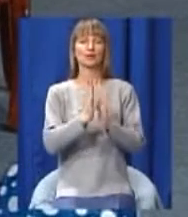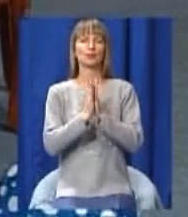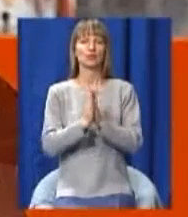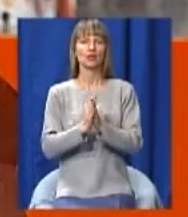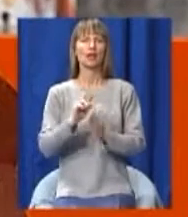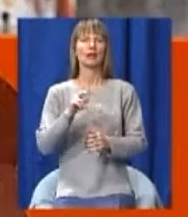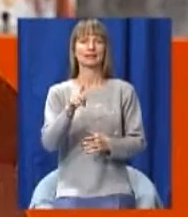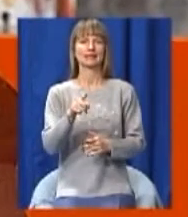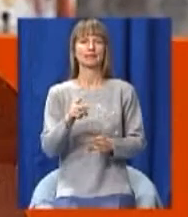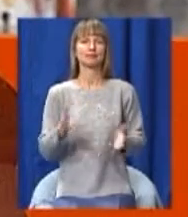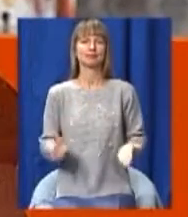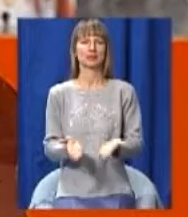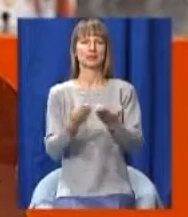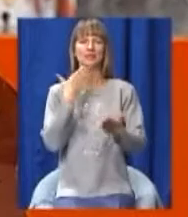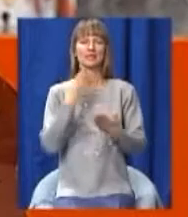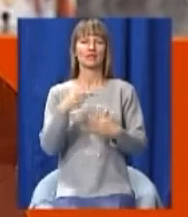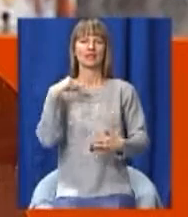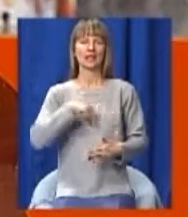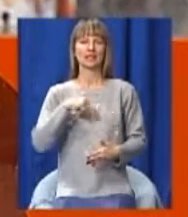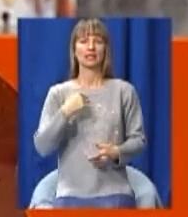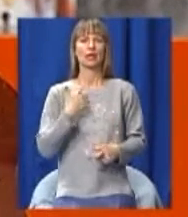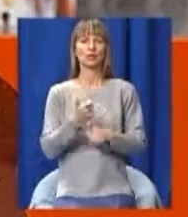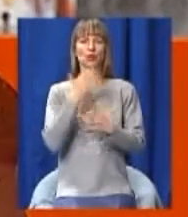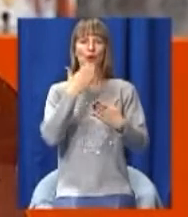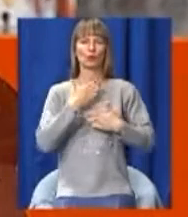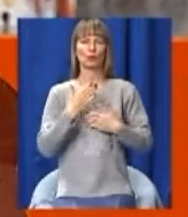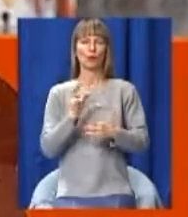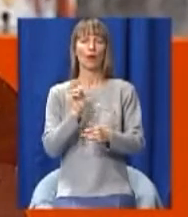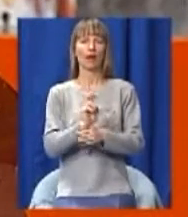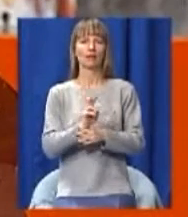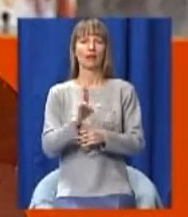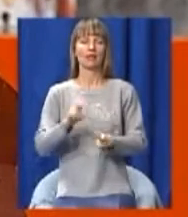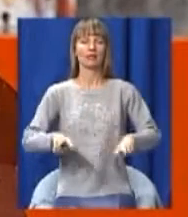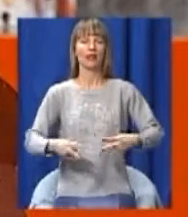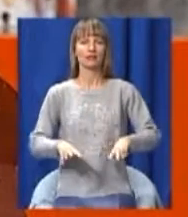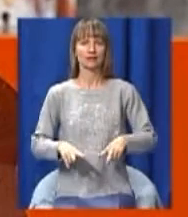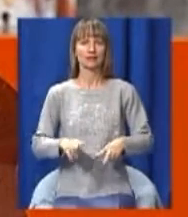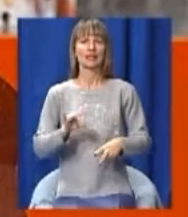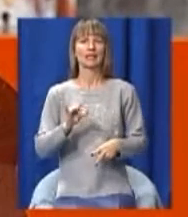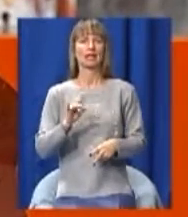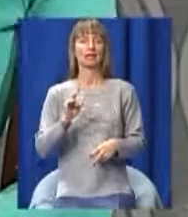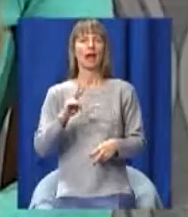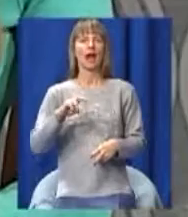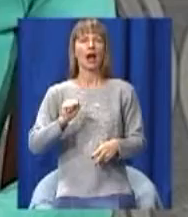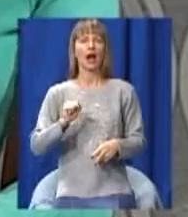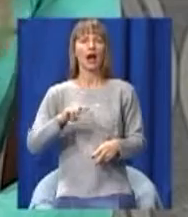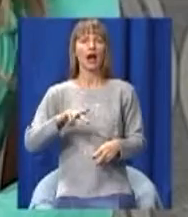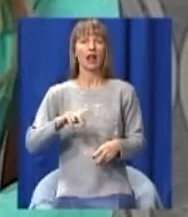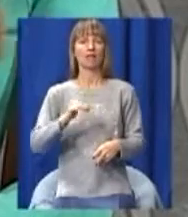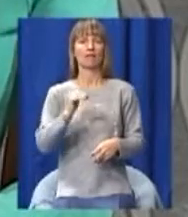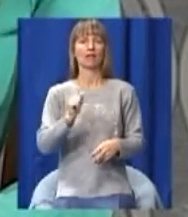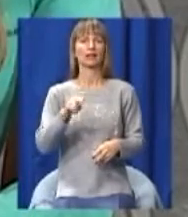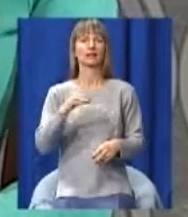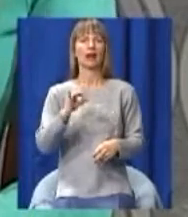як ти взагалі піднімаєш свій настрій? Я дуже полюбляю ходити на танці та на альфа-гравіті. А розкажи, будь